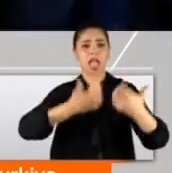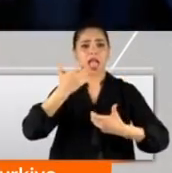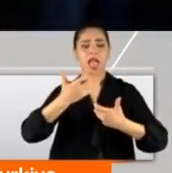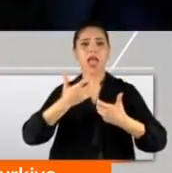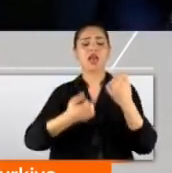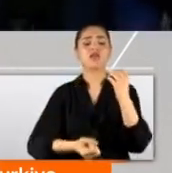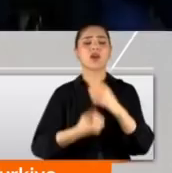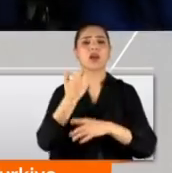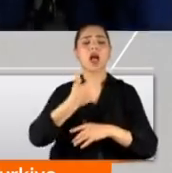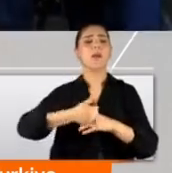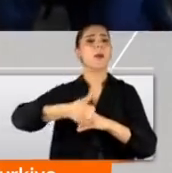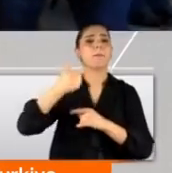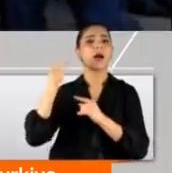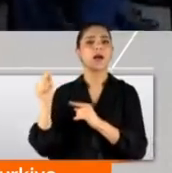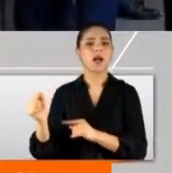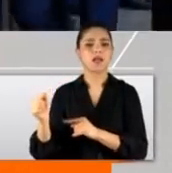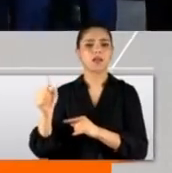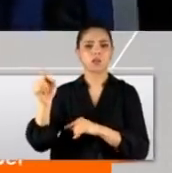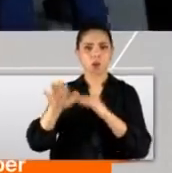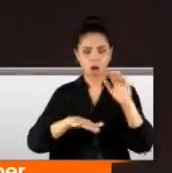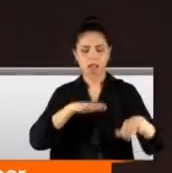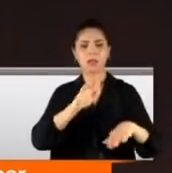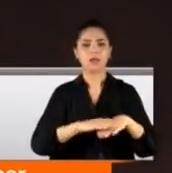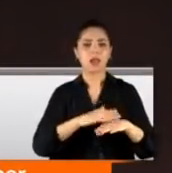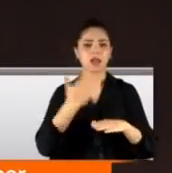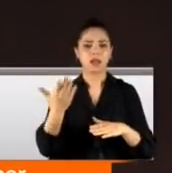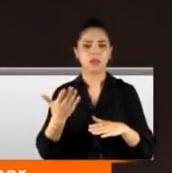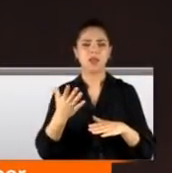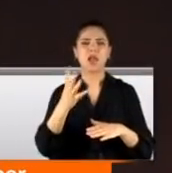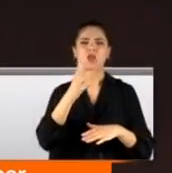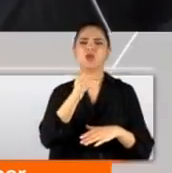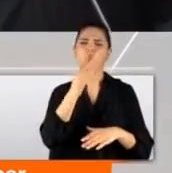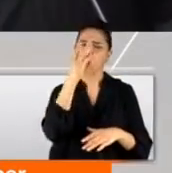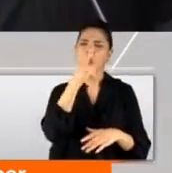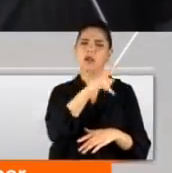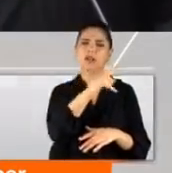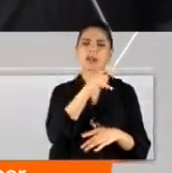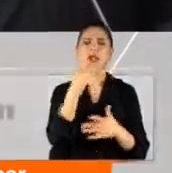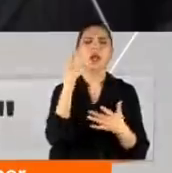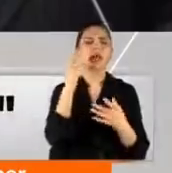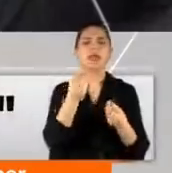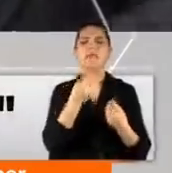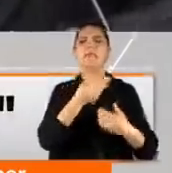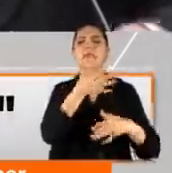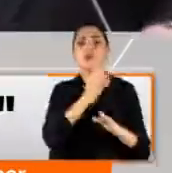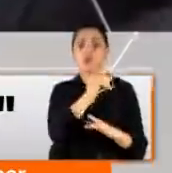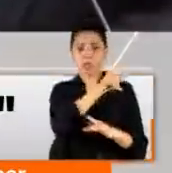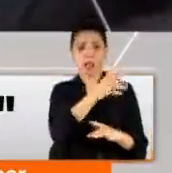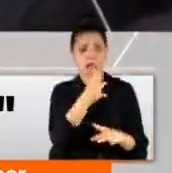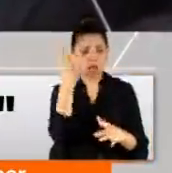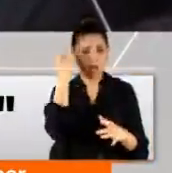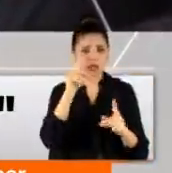Tabii Kaynaklar Bakanlığı'nda bu adımlar atıldı. Ya çok nankörsünüz be. Bay Kemal bunlardan anlar mısın? O